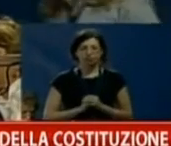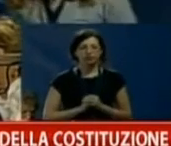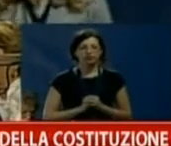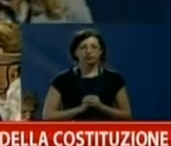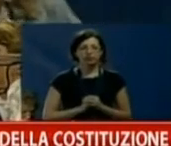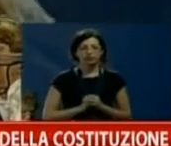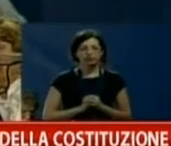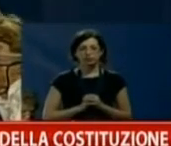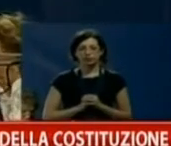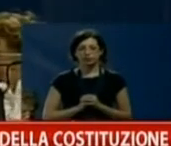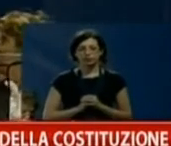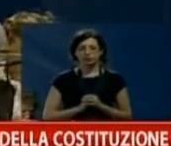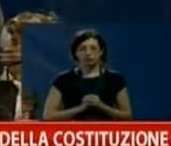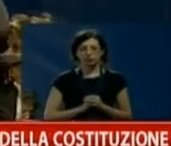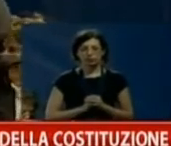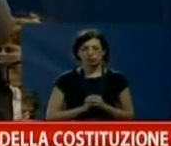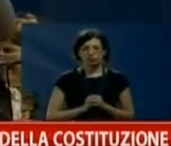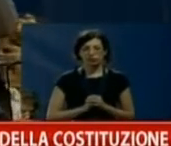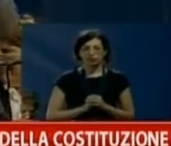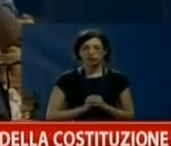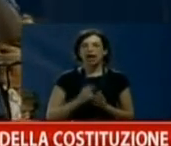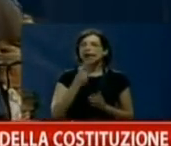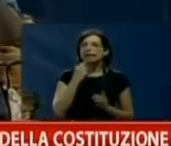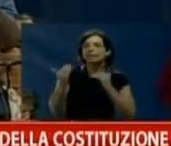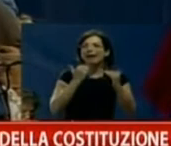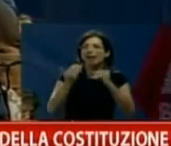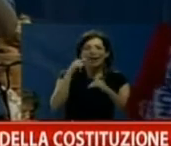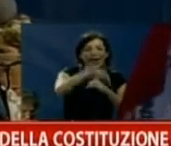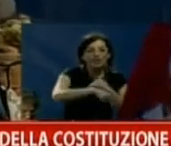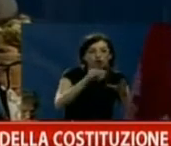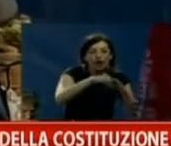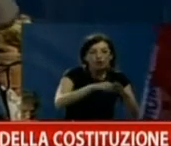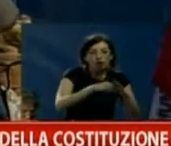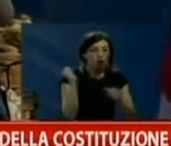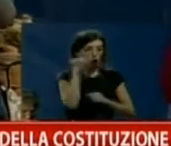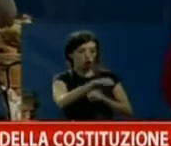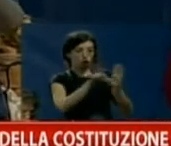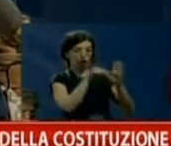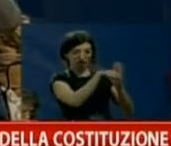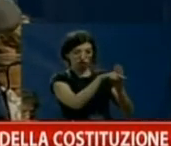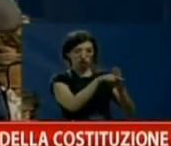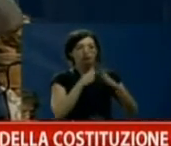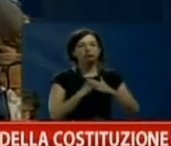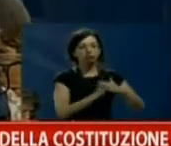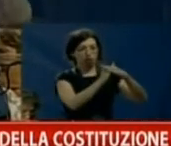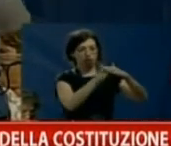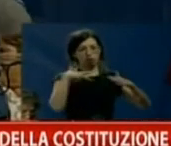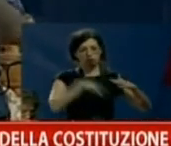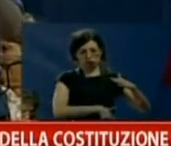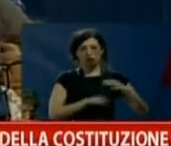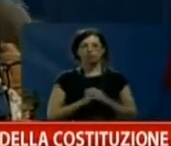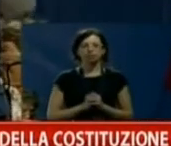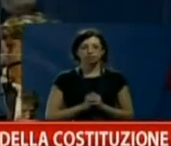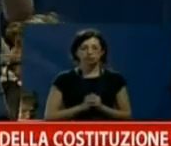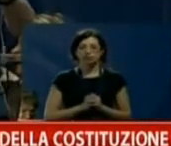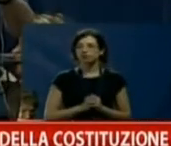avevano sostegno sociale. Abbiamo dato con quella battaglia un'opportunità alla buona politica. Non